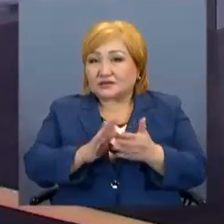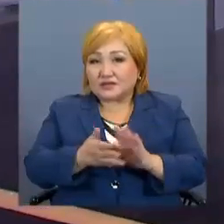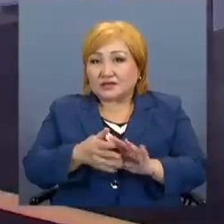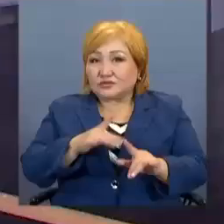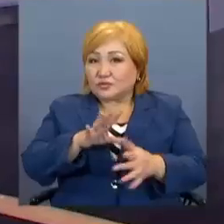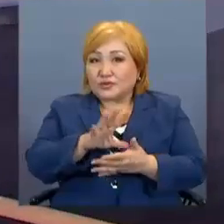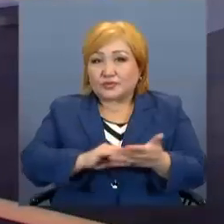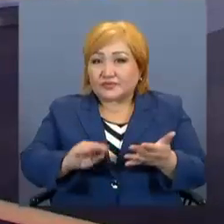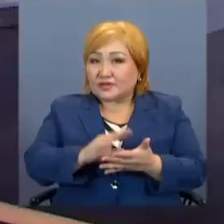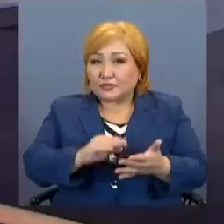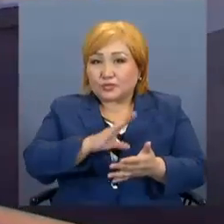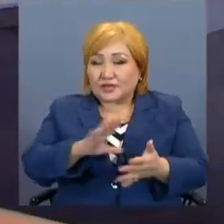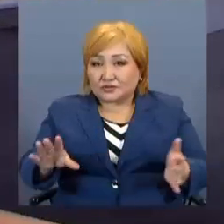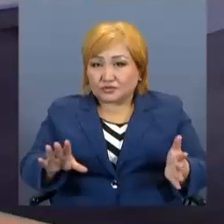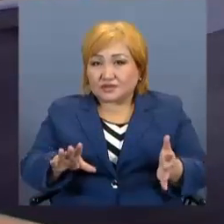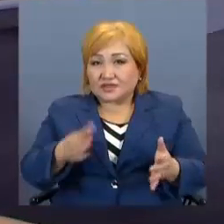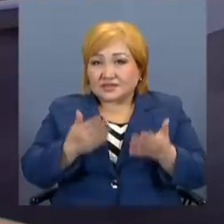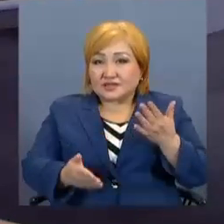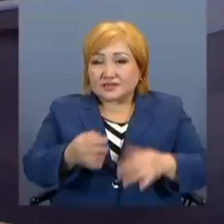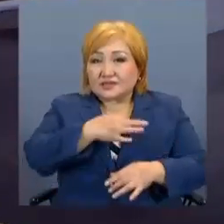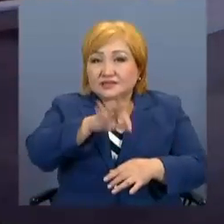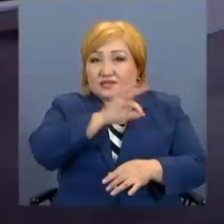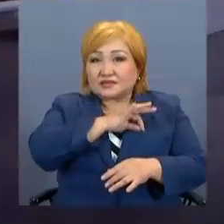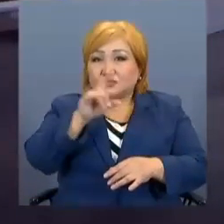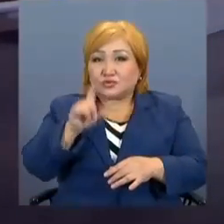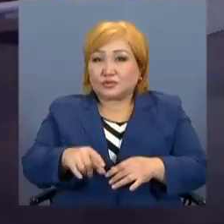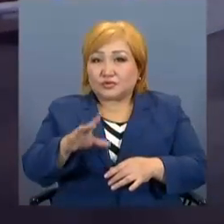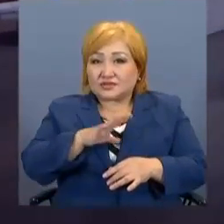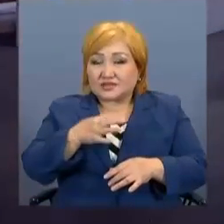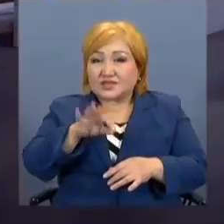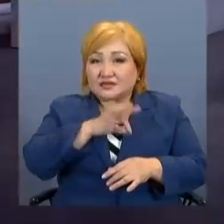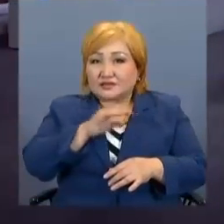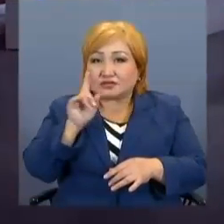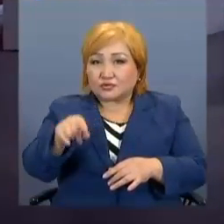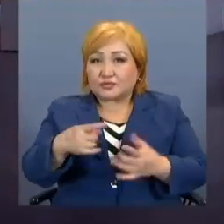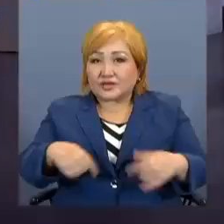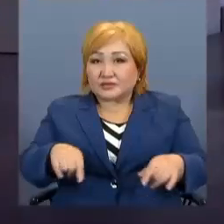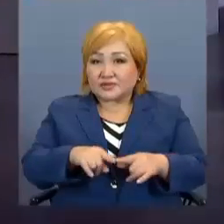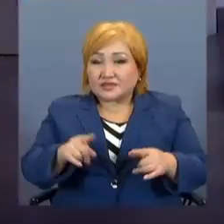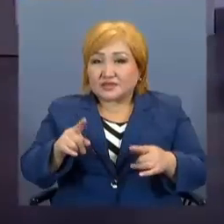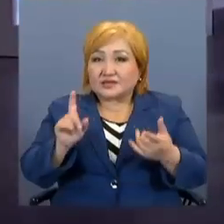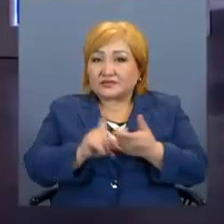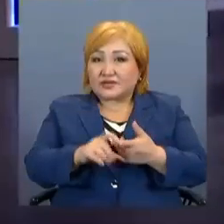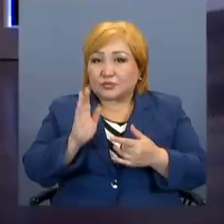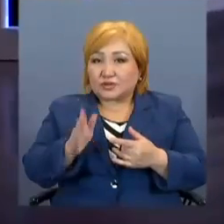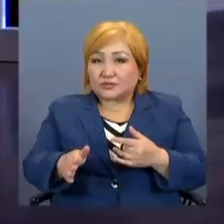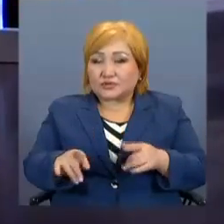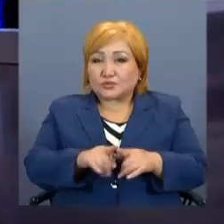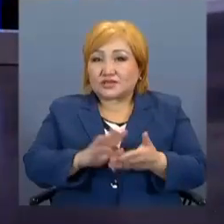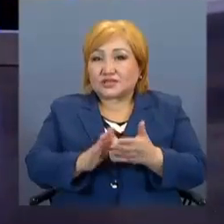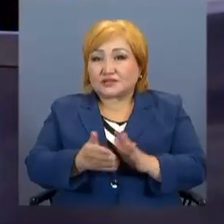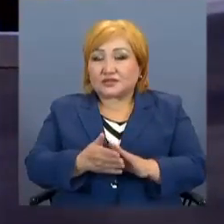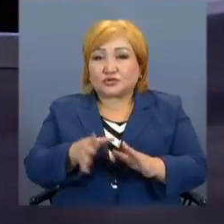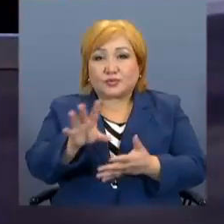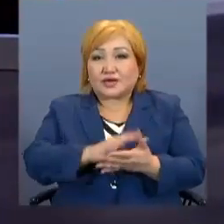заңды тұлғалар болатын болса, заңды тұлға мекемесіне хат жолдап отырамыз. Бұндай жағдайға жеткізбеу үшін. Егер қайталанған жағдайда оның жазасы